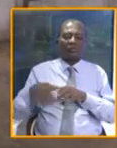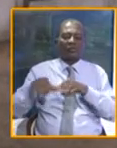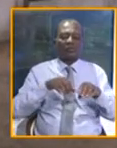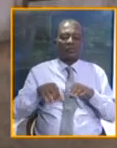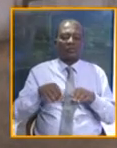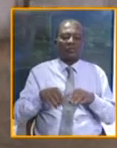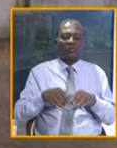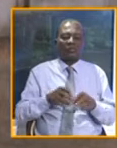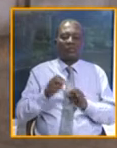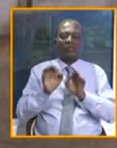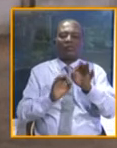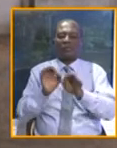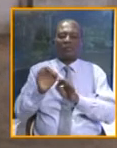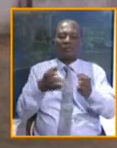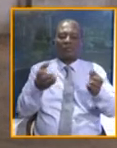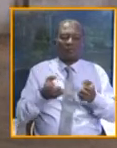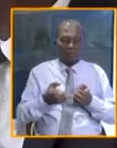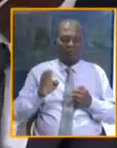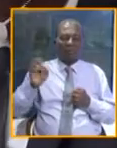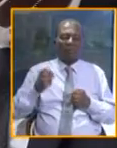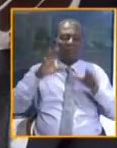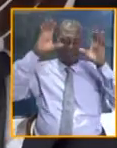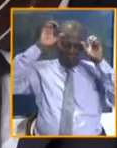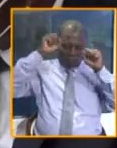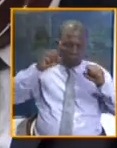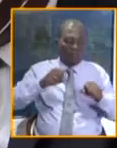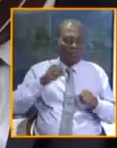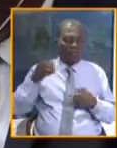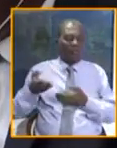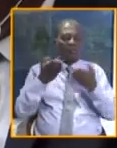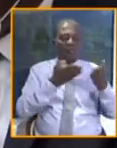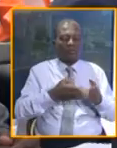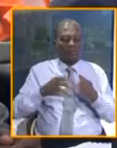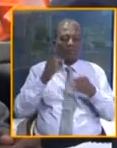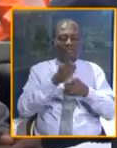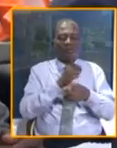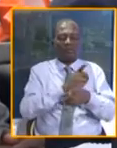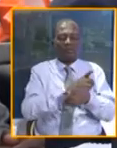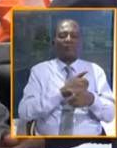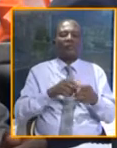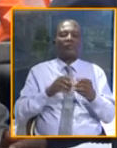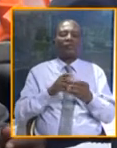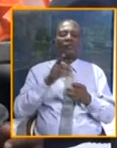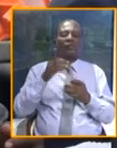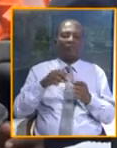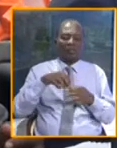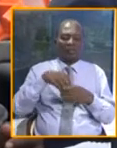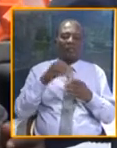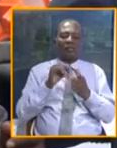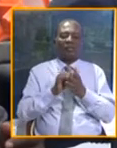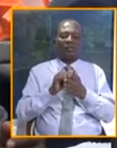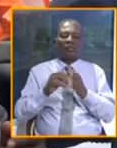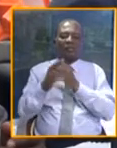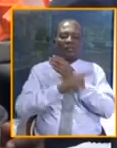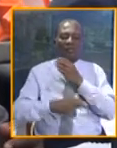réalisées traduisent la volonté du président de la région d'Unzi d'apporter le développement et le progrès dans cette région. L'accent a